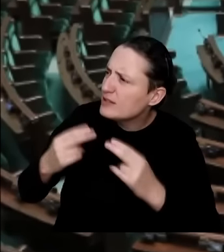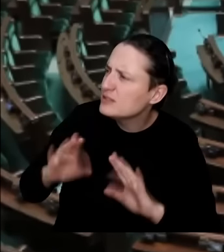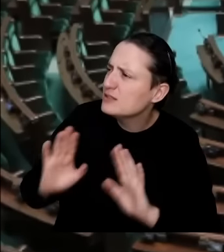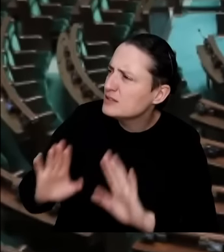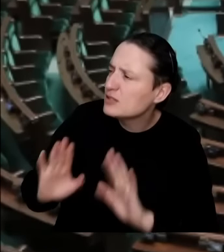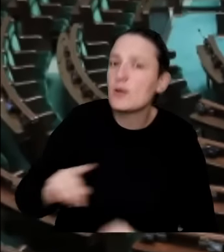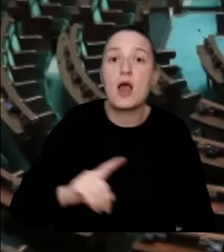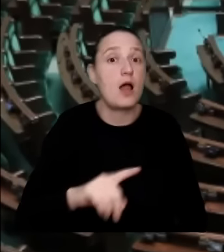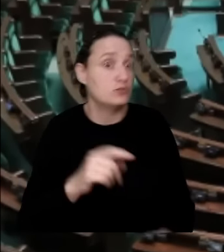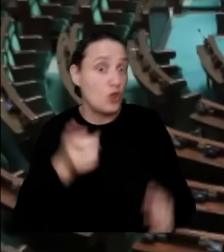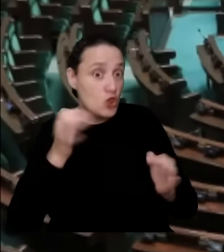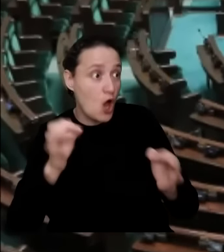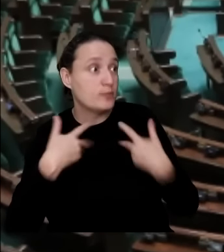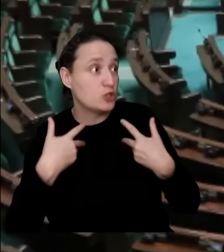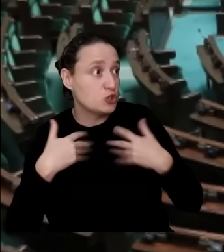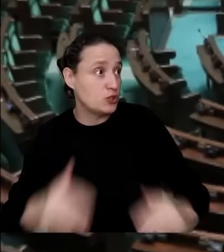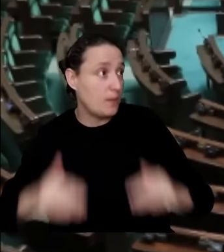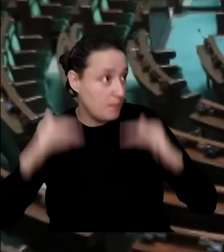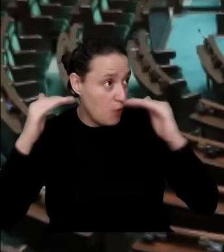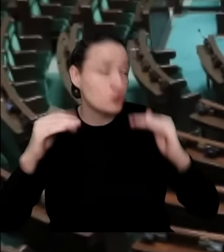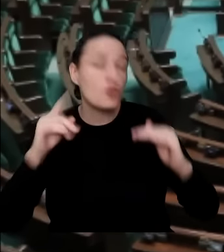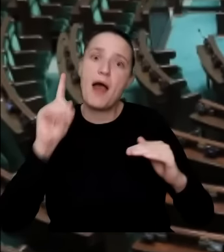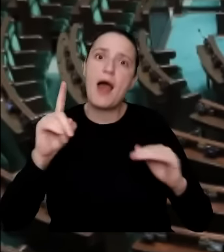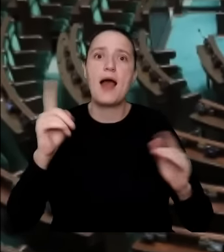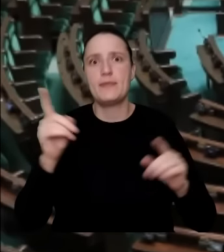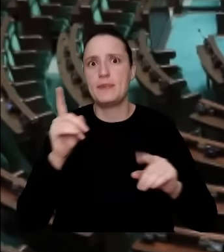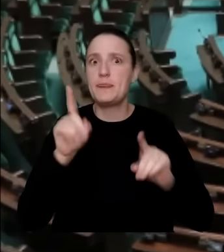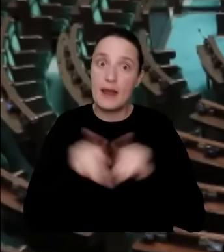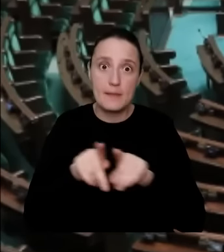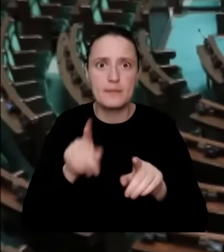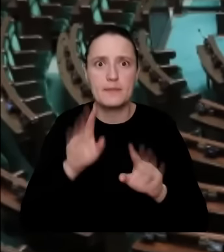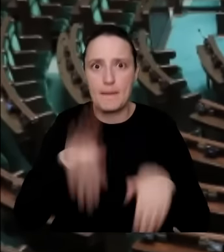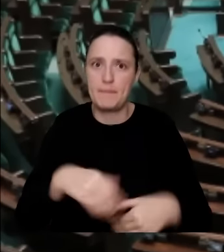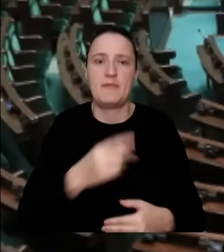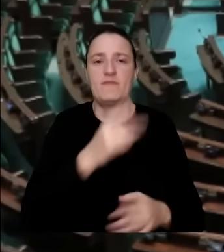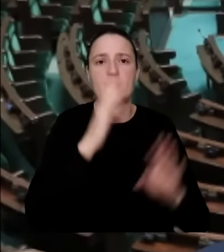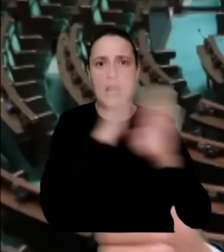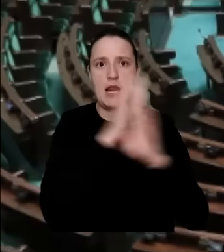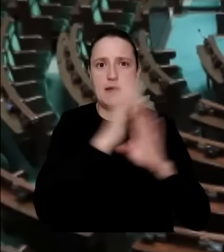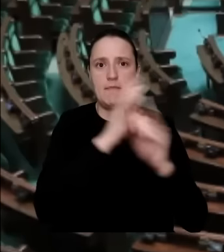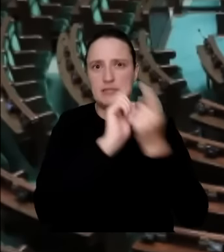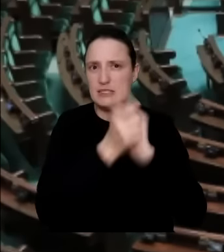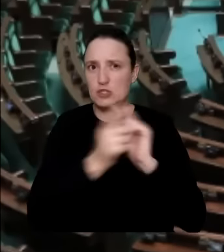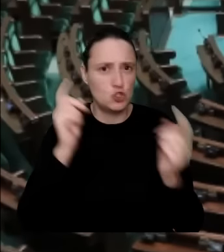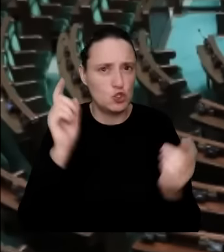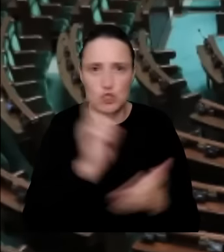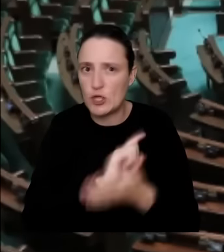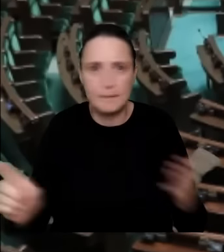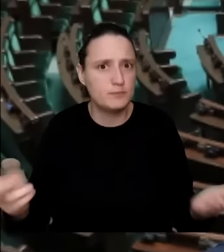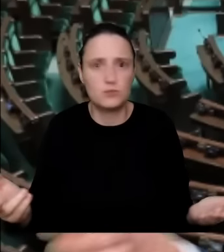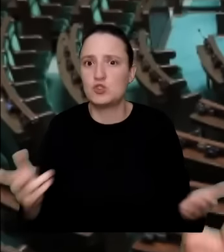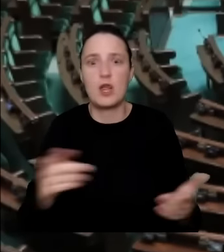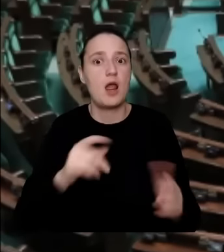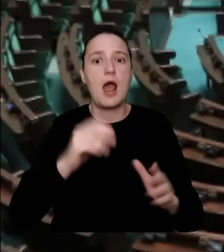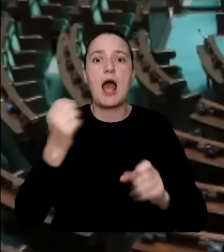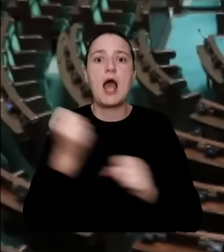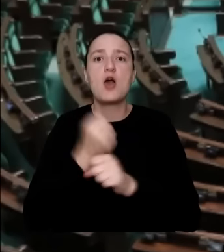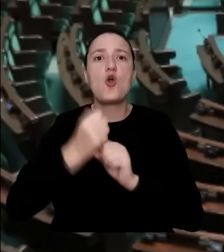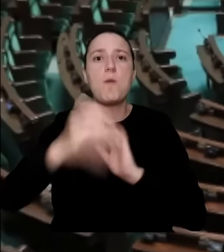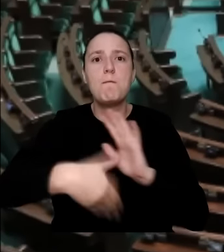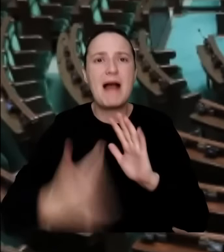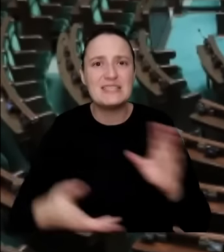m doye a jednocześnie budować chce ten dobrobyt na jeszcze szybszej transformacji energetycznej kiedy nam się zamyka kopalni kied nas się